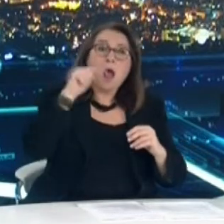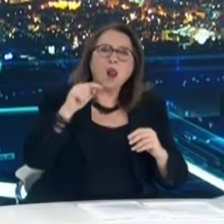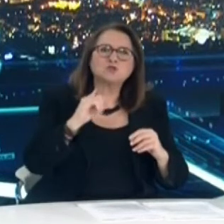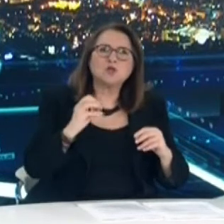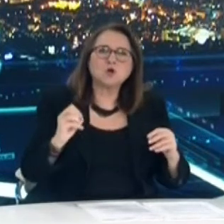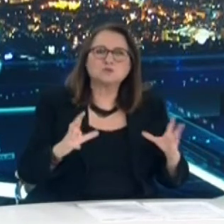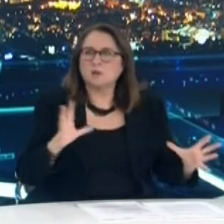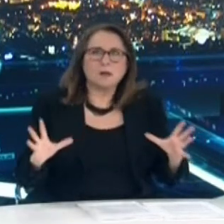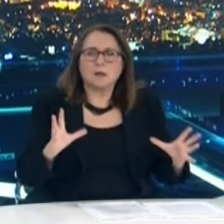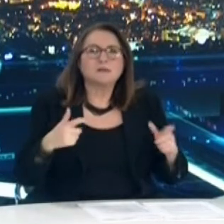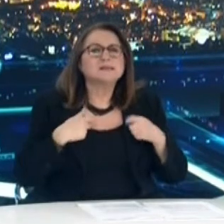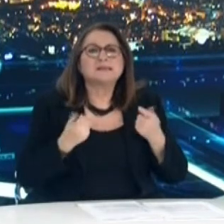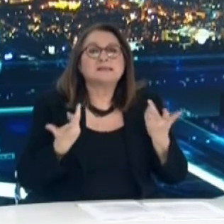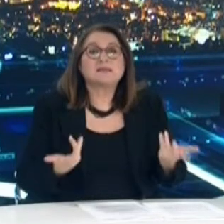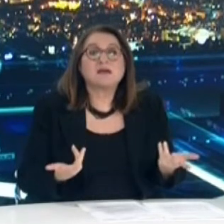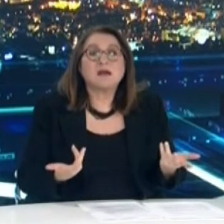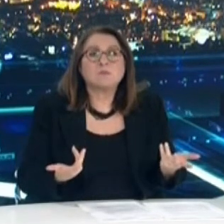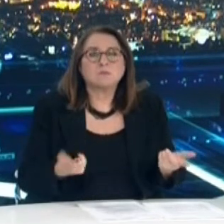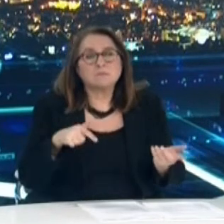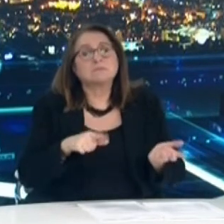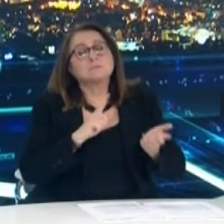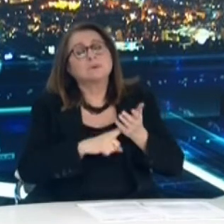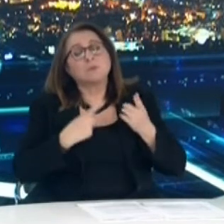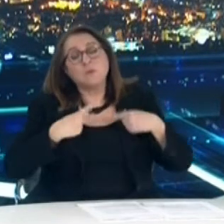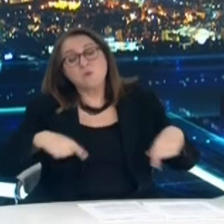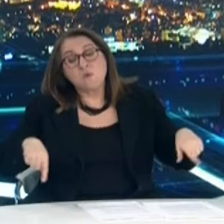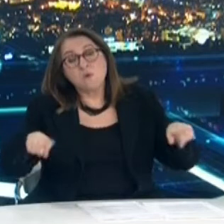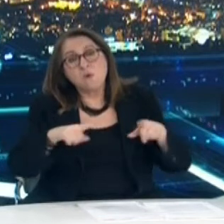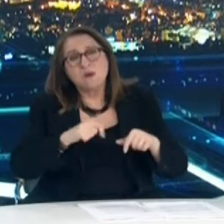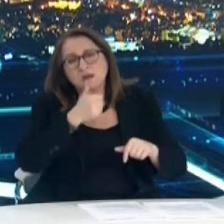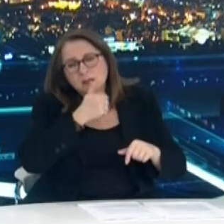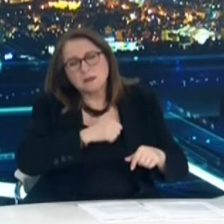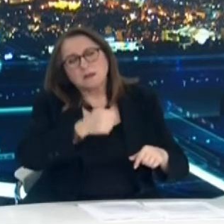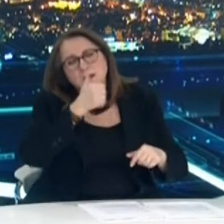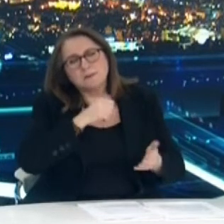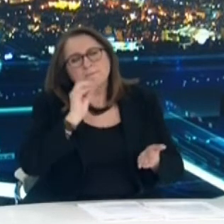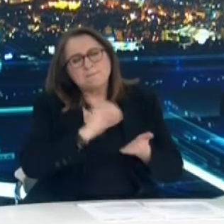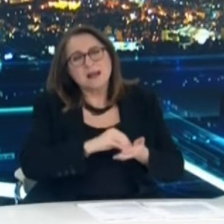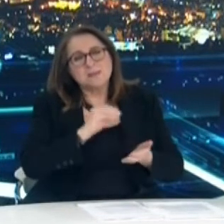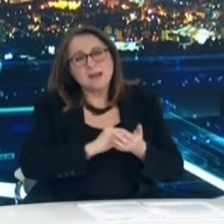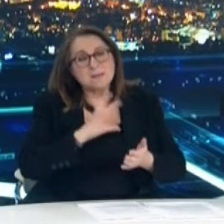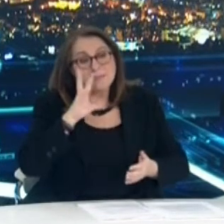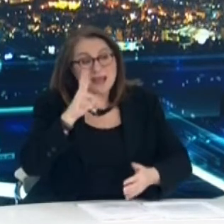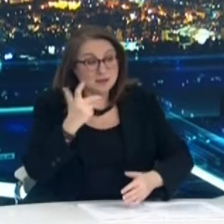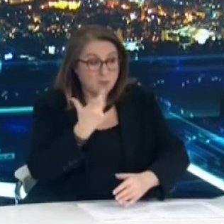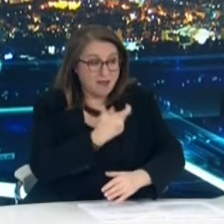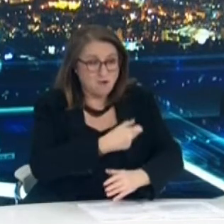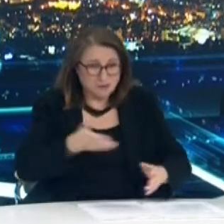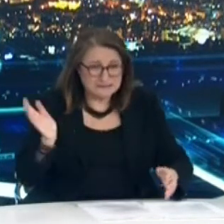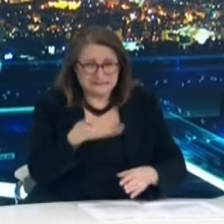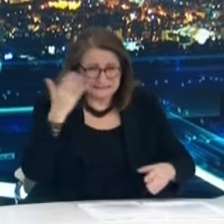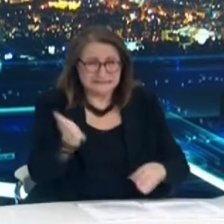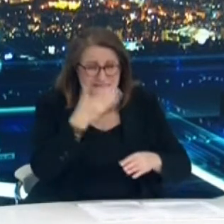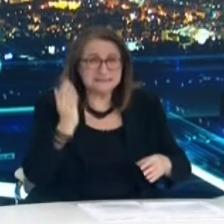τις δύσκολες εβδομάδες. Πρέπει να κάνουμε μια συλλογική προσπάθεια μέχρι να αυξηθεί ικανοποιητικά το ποσοστό εμβολιασμού των Ελλήνων που ανήκουν σε